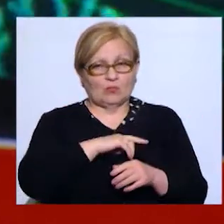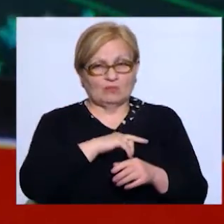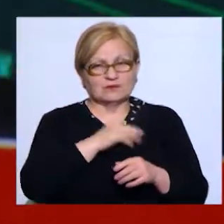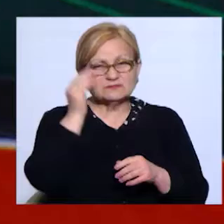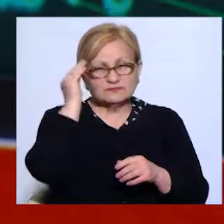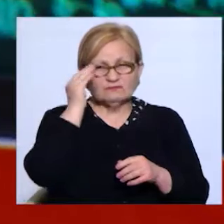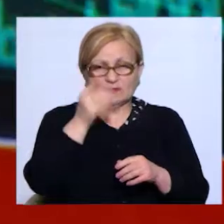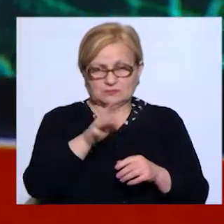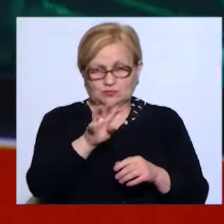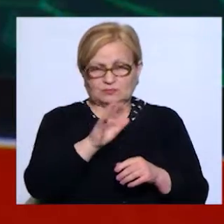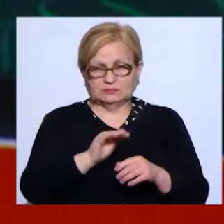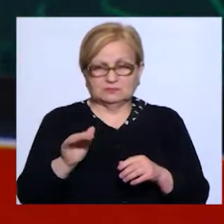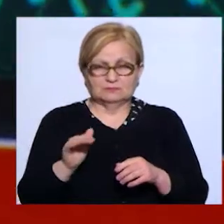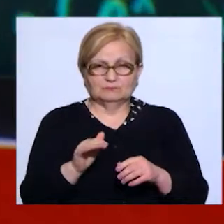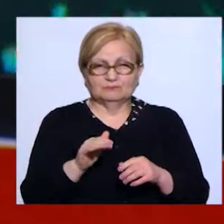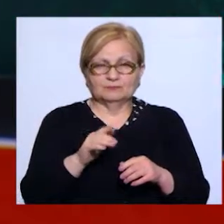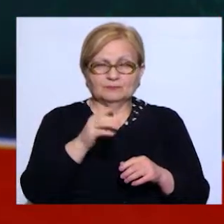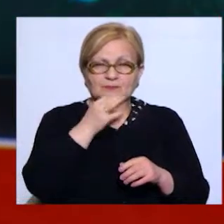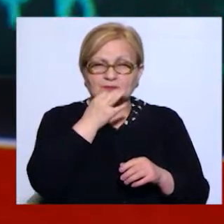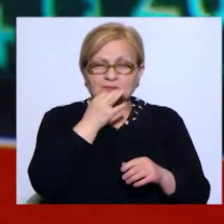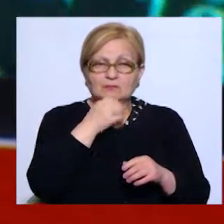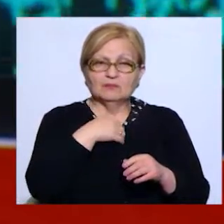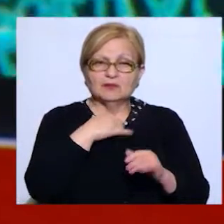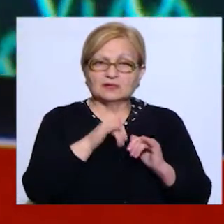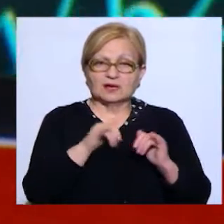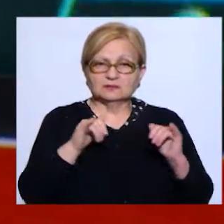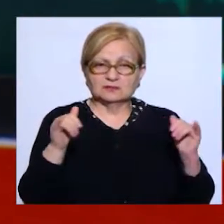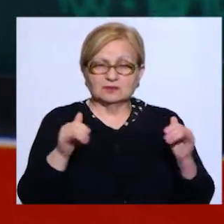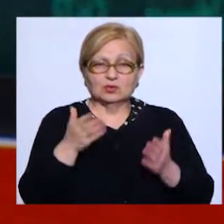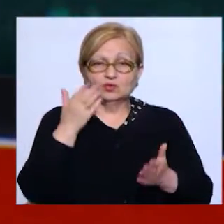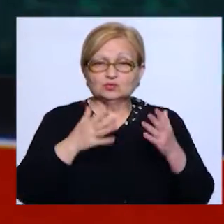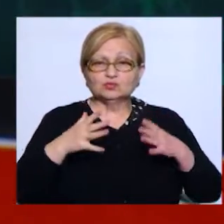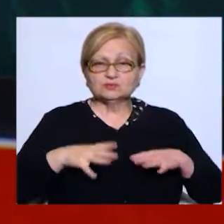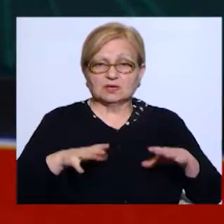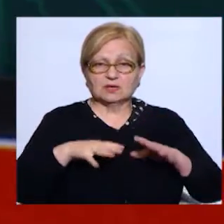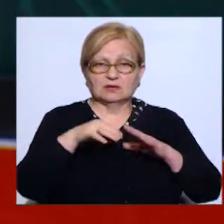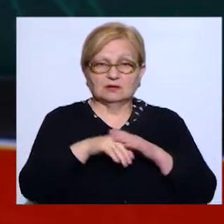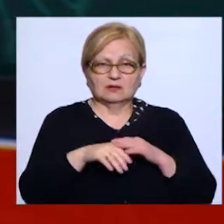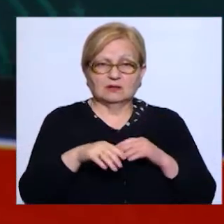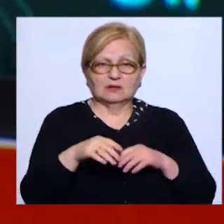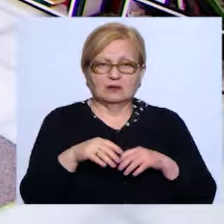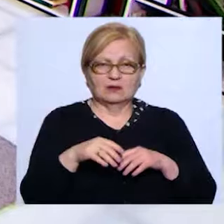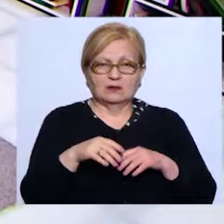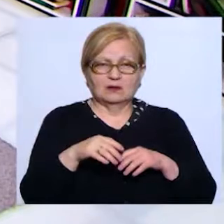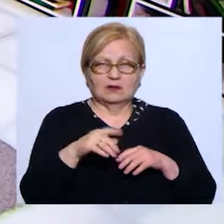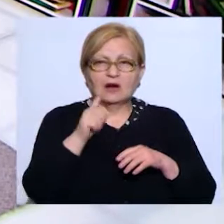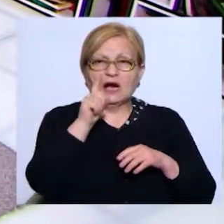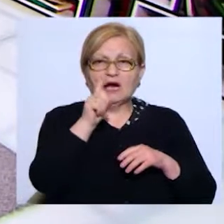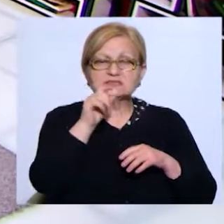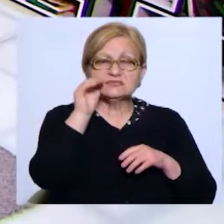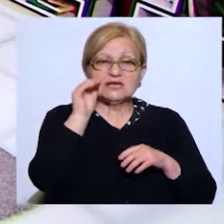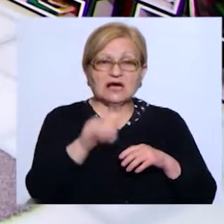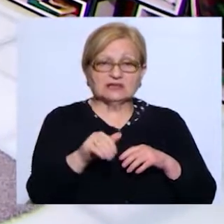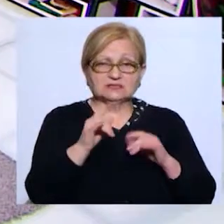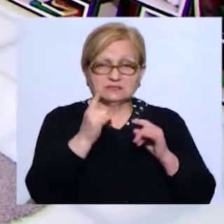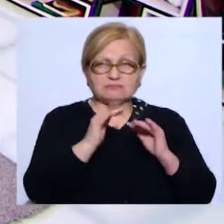აი ხა მე განვაზოგადებ, მარტივი პროპორციით განვაზოგადებ, რომ თუ საქართველოსში ყავს სიტყვაზე 100,000